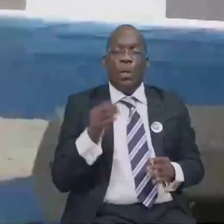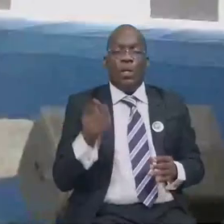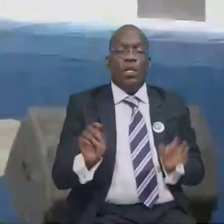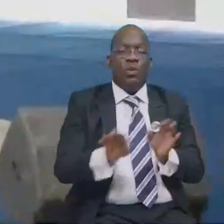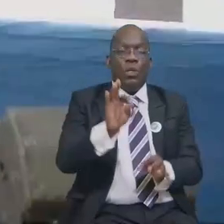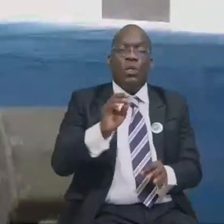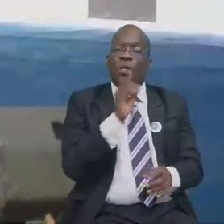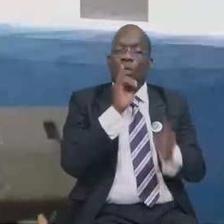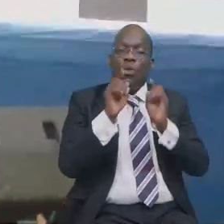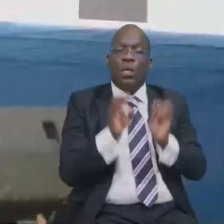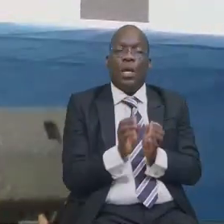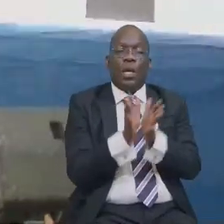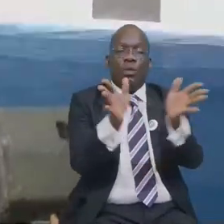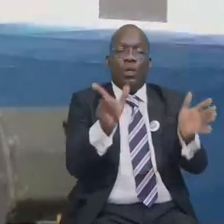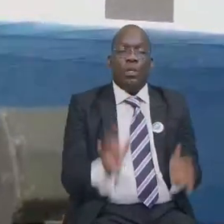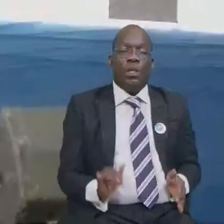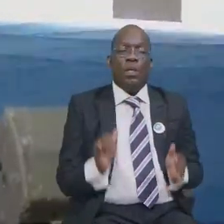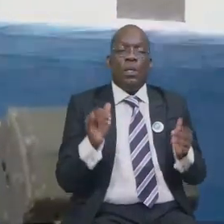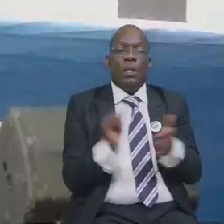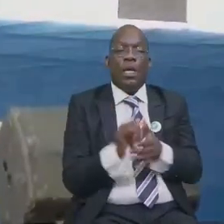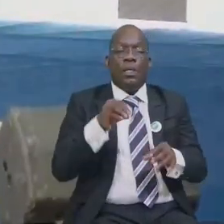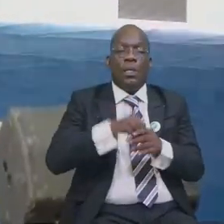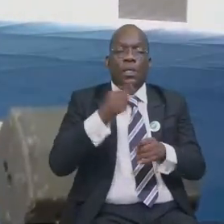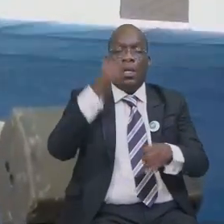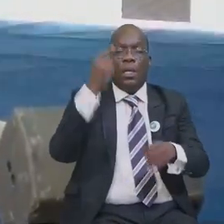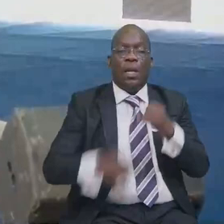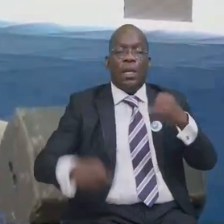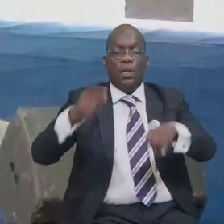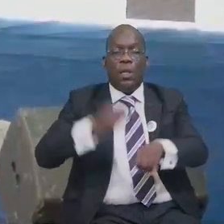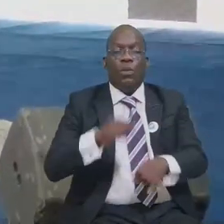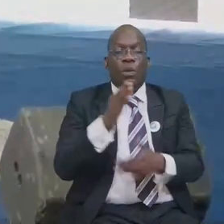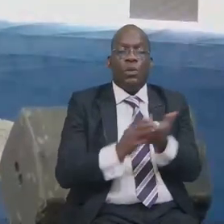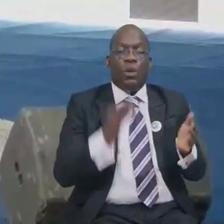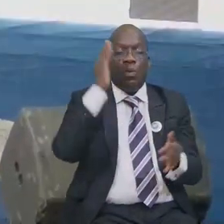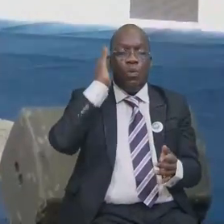quelques-uns, dans les derniers temps, quelques-uns abandonneront la foi